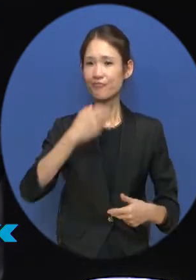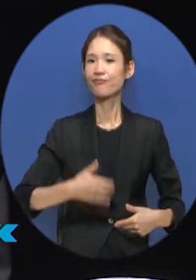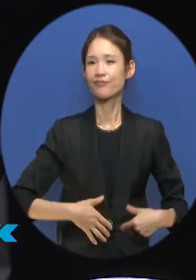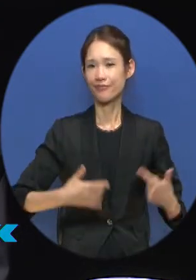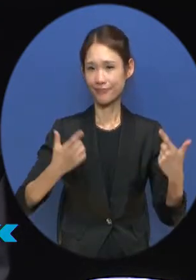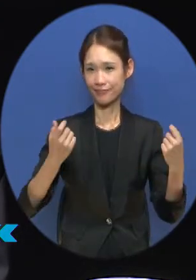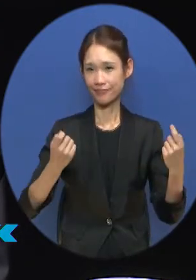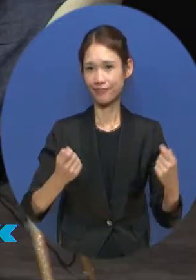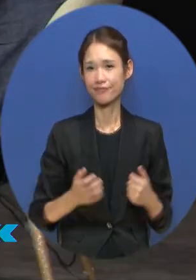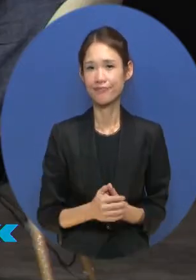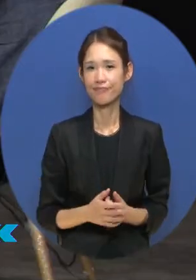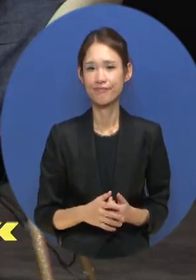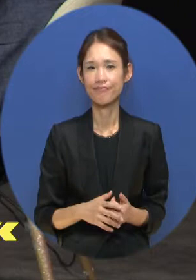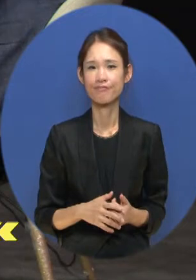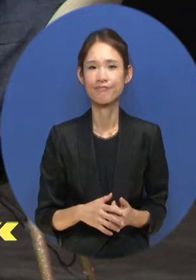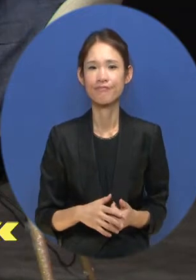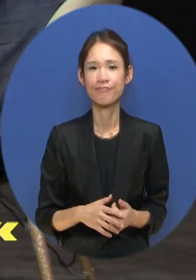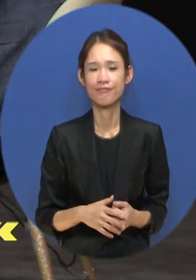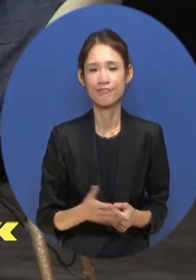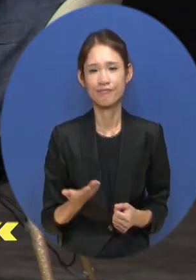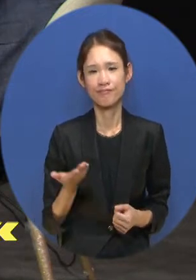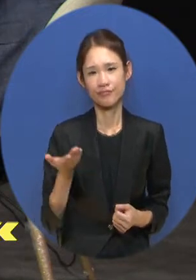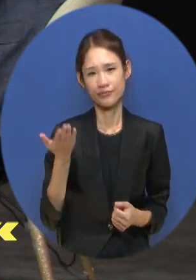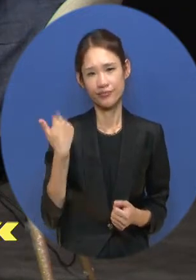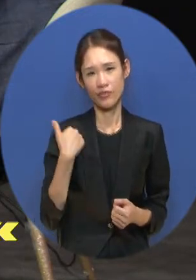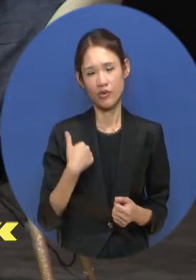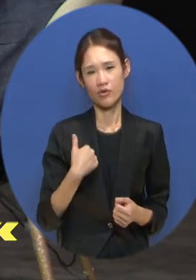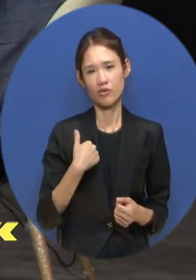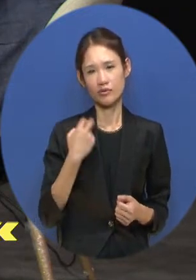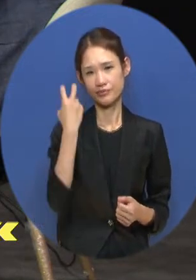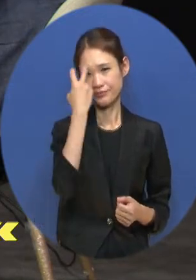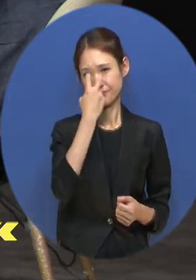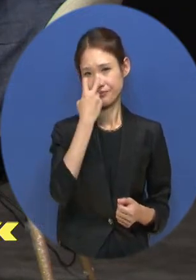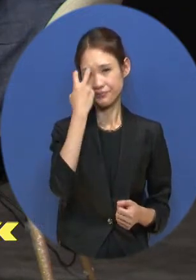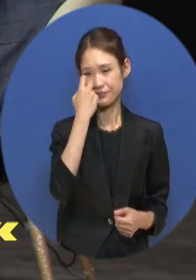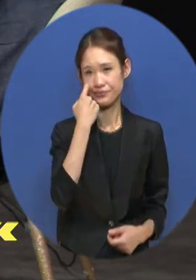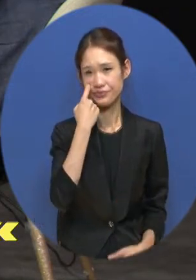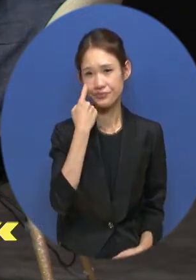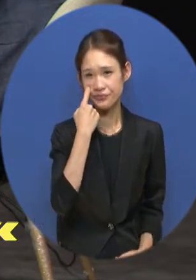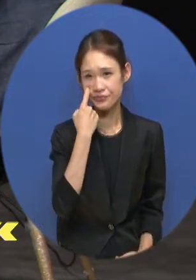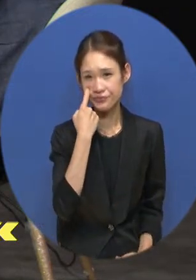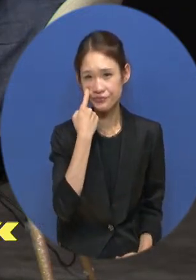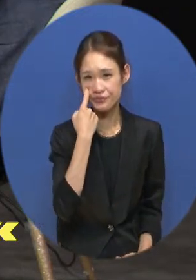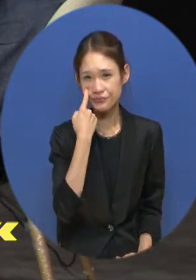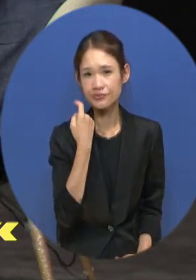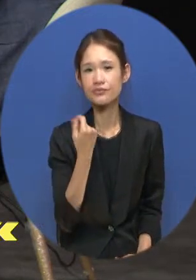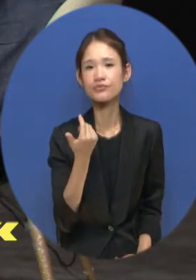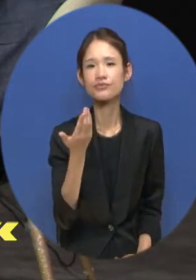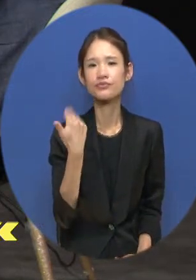같습니다. 그러면 이제 지하철역에 예전에 저희가 조사를 해보면은 네.